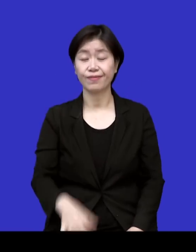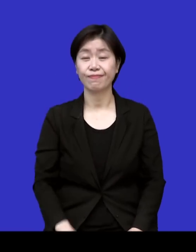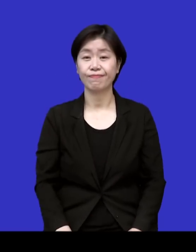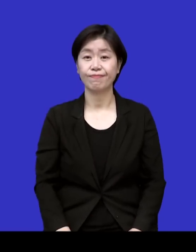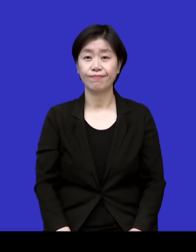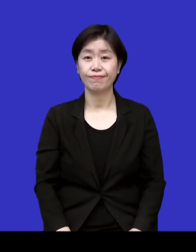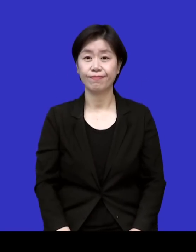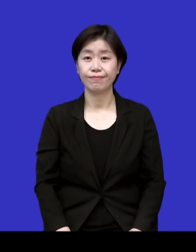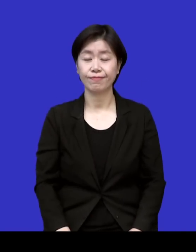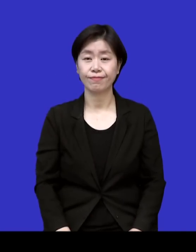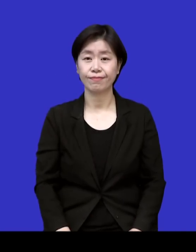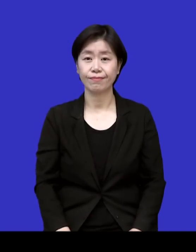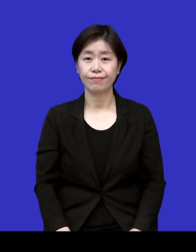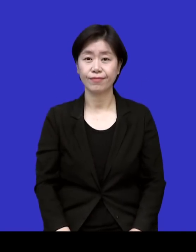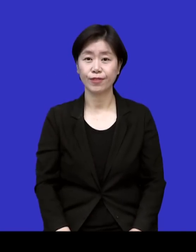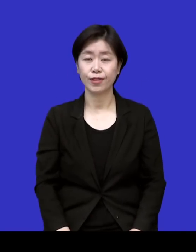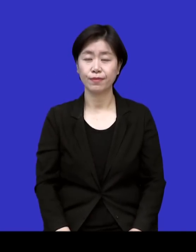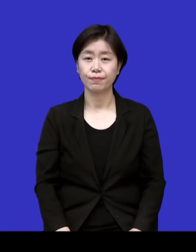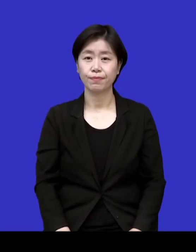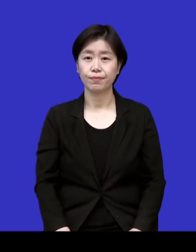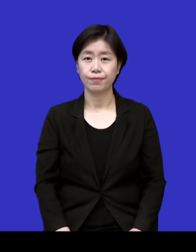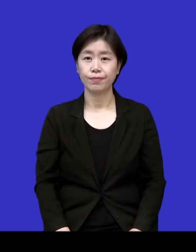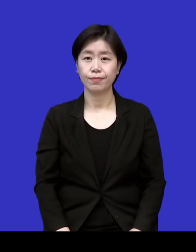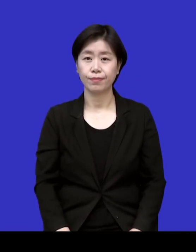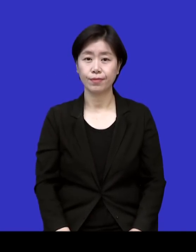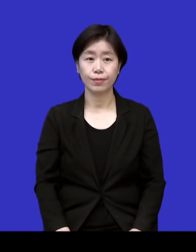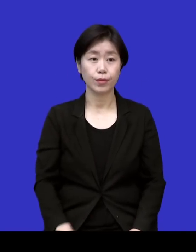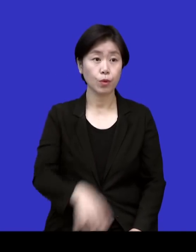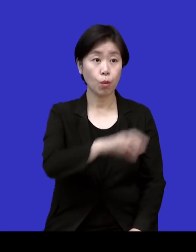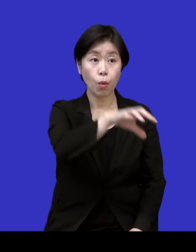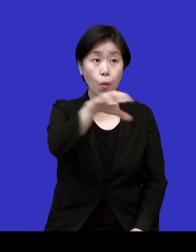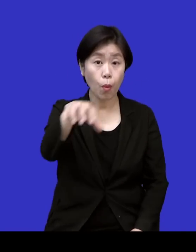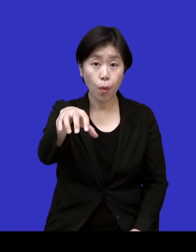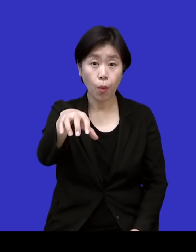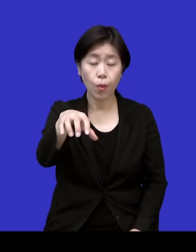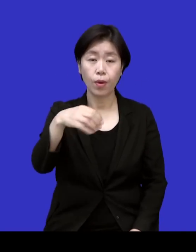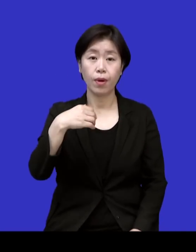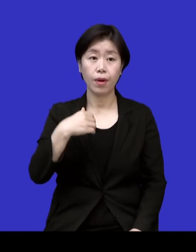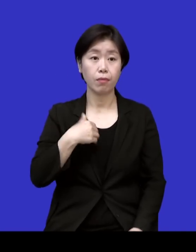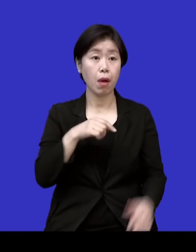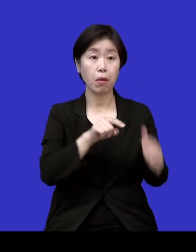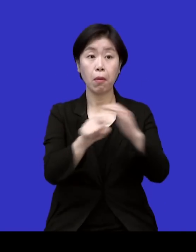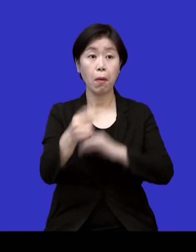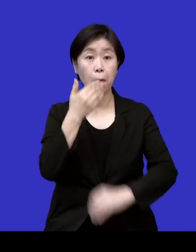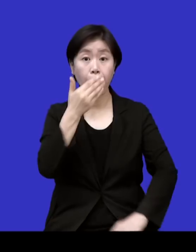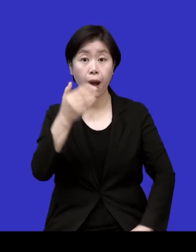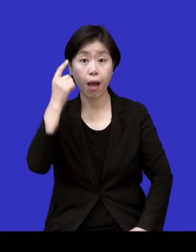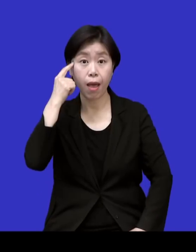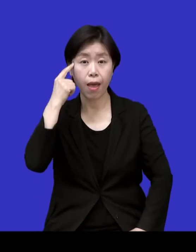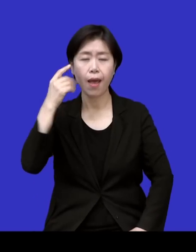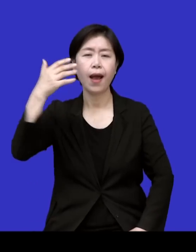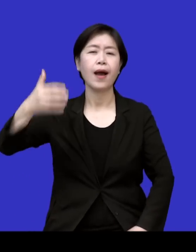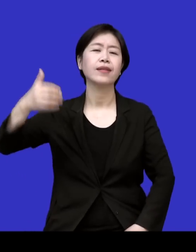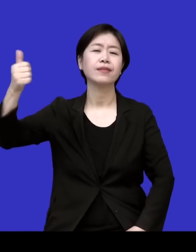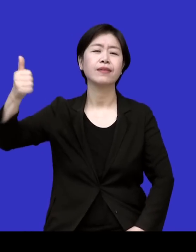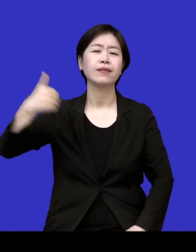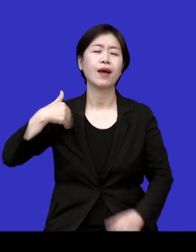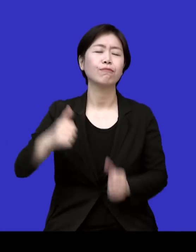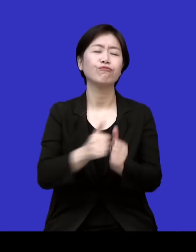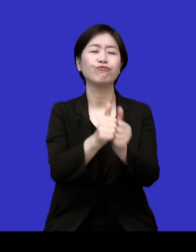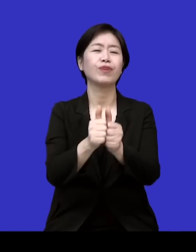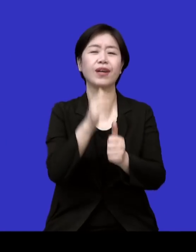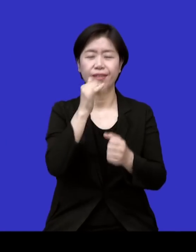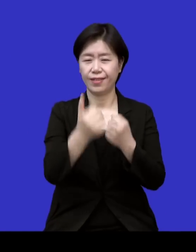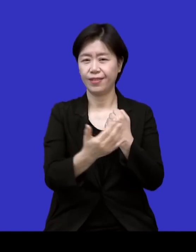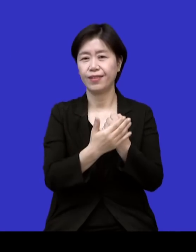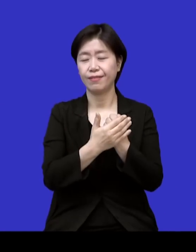어디도 내가 있을 곳이 없었는데 어디에는 하나님이 계신 거예요. 어디든 내가 있을 수 있는 곳, 하나님이 나와